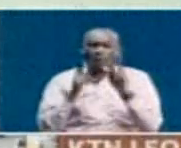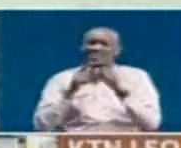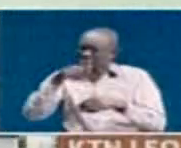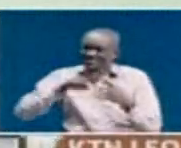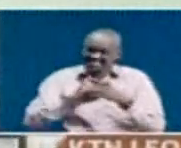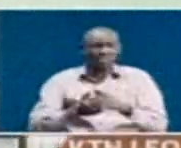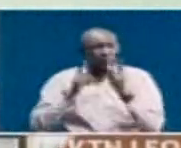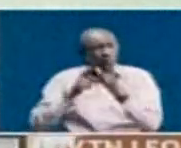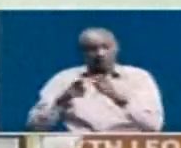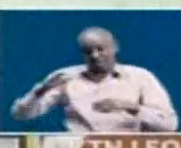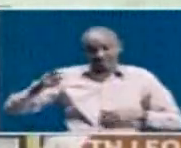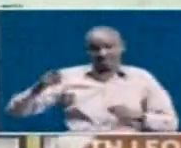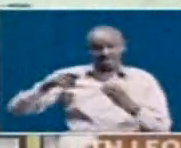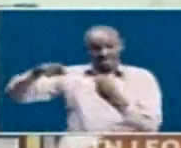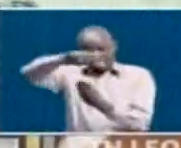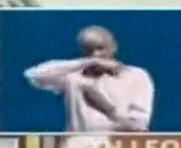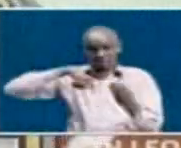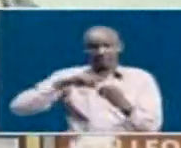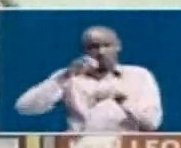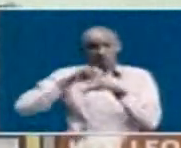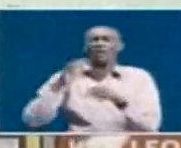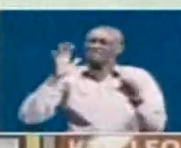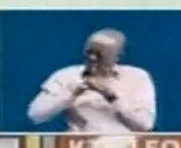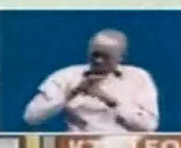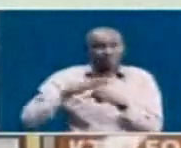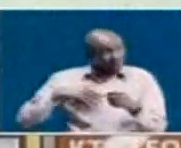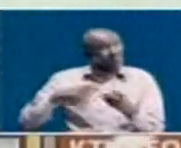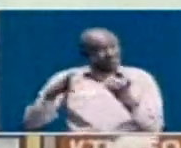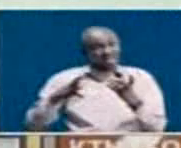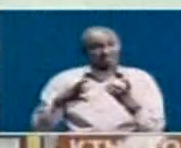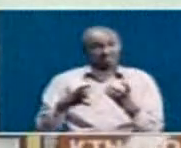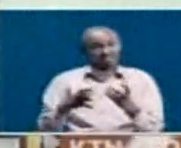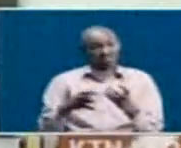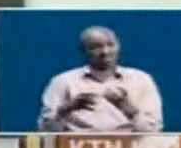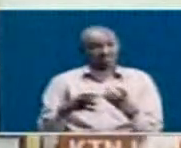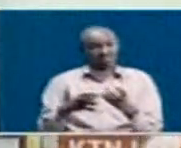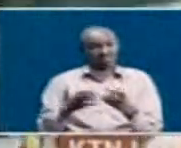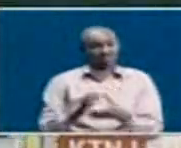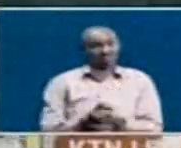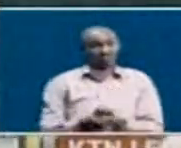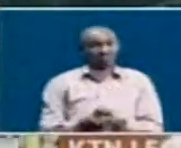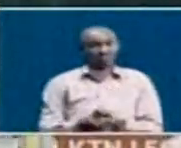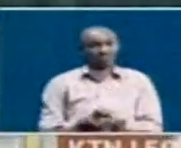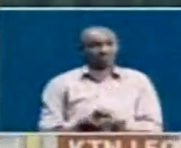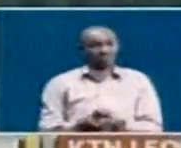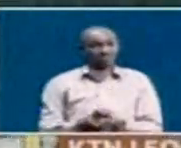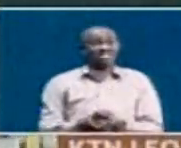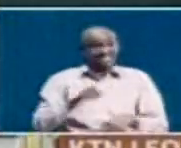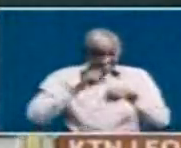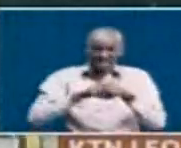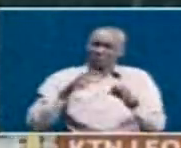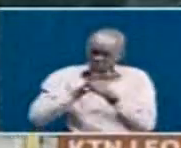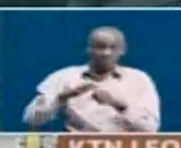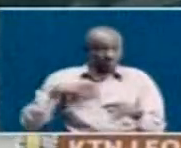kutupiga vita, wakatusurround, wakaitana, wakakuja wakiwa watu wengi. Sasa bila walikuja watu